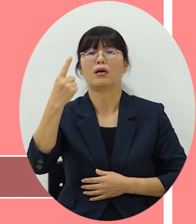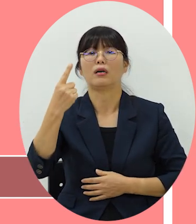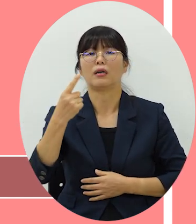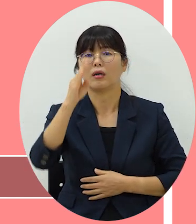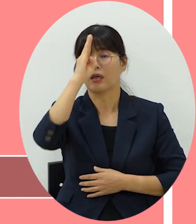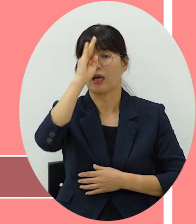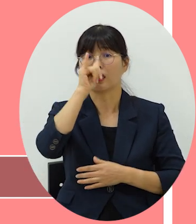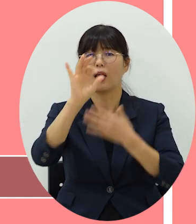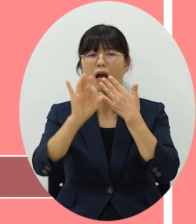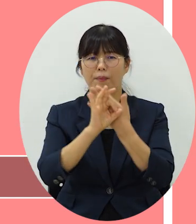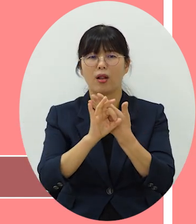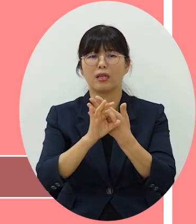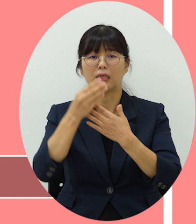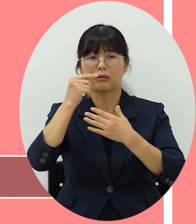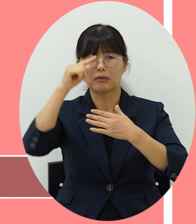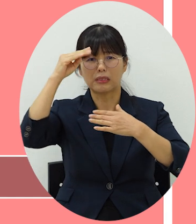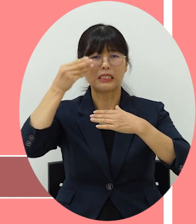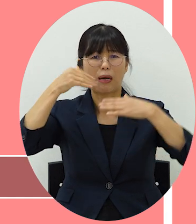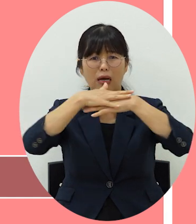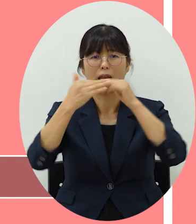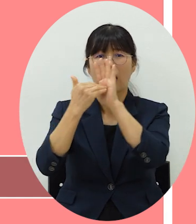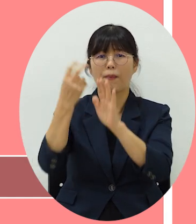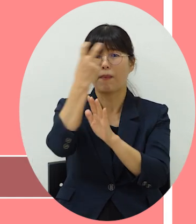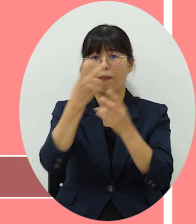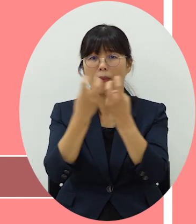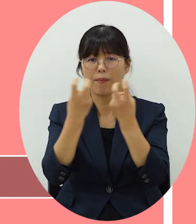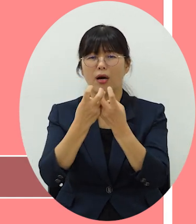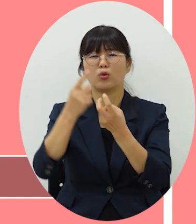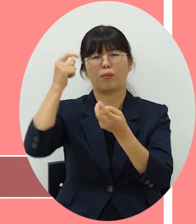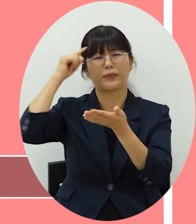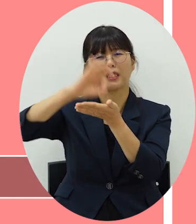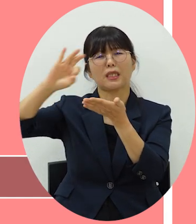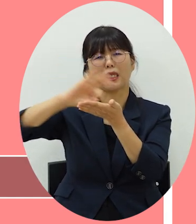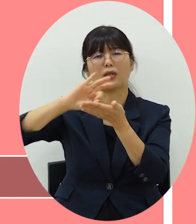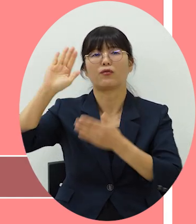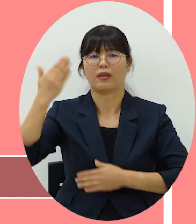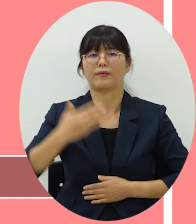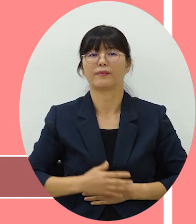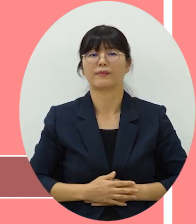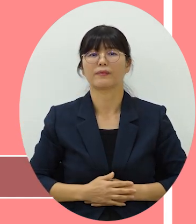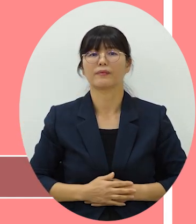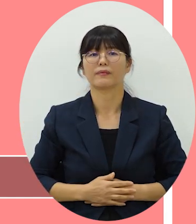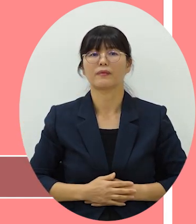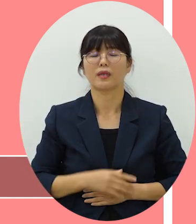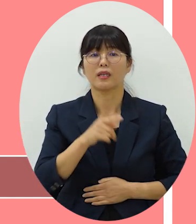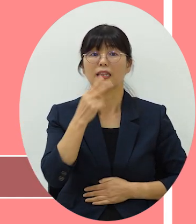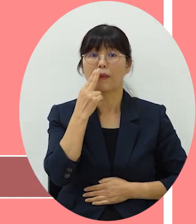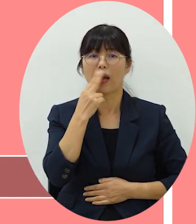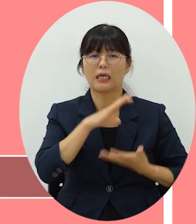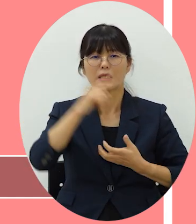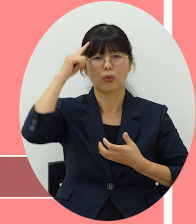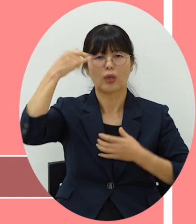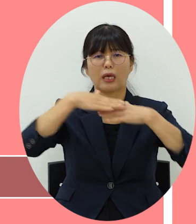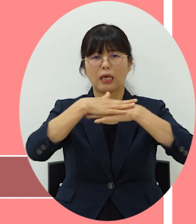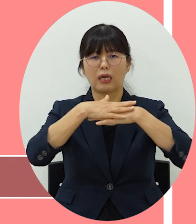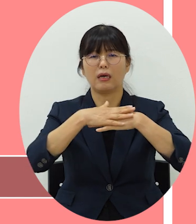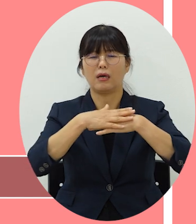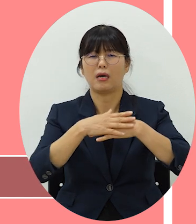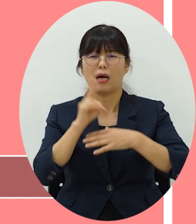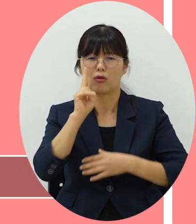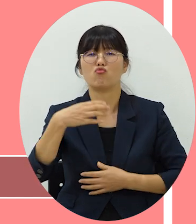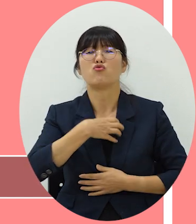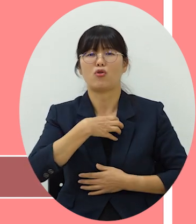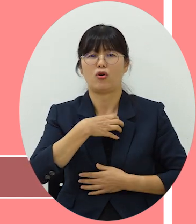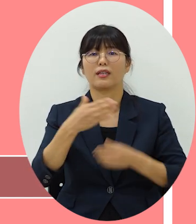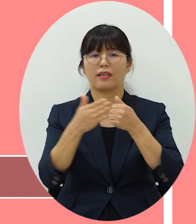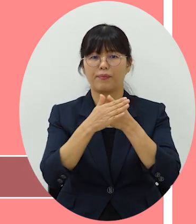질환이 있다면 이상 지질혈증 예방 관리에도 특별히 신경 쓰도록 합니다. 담배는 심뇌혈관 질환의